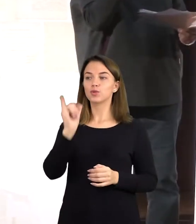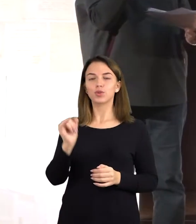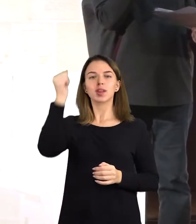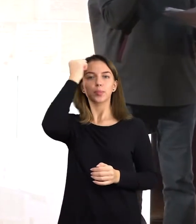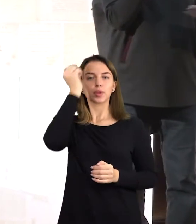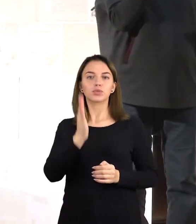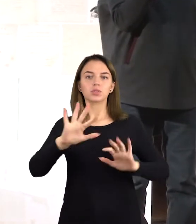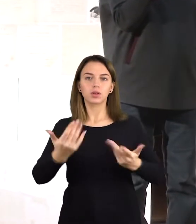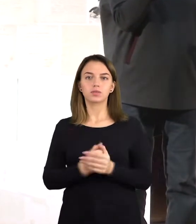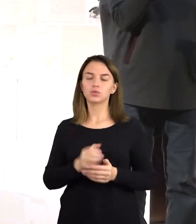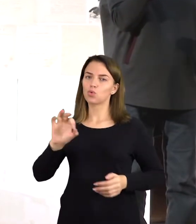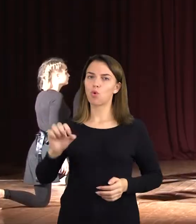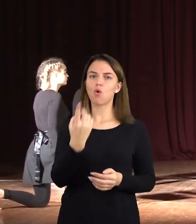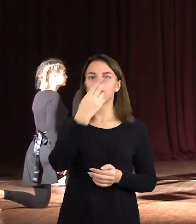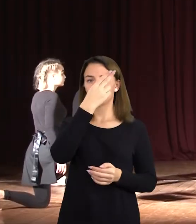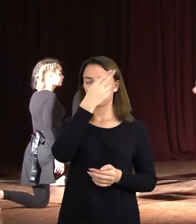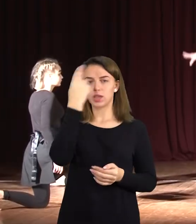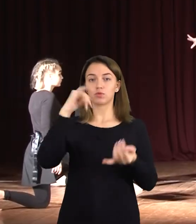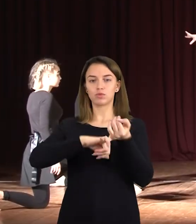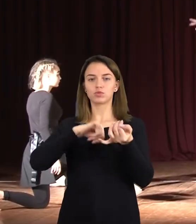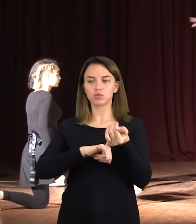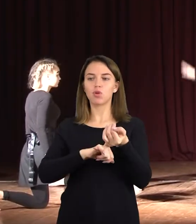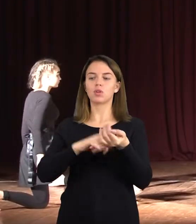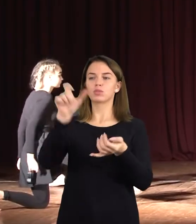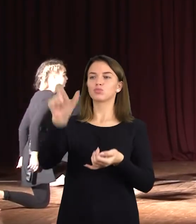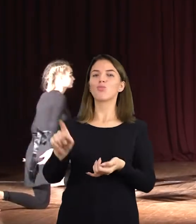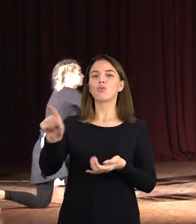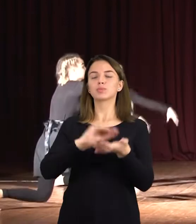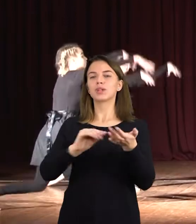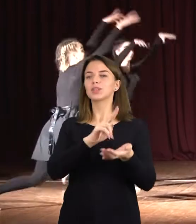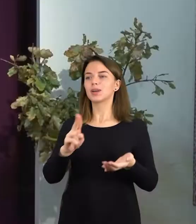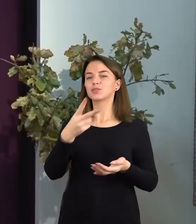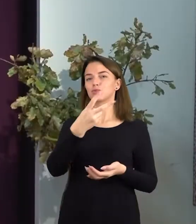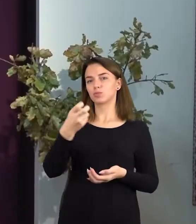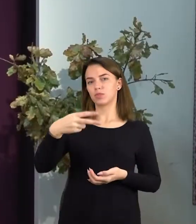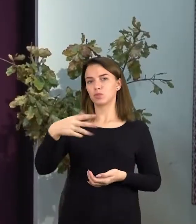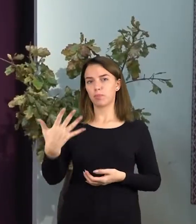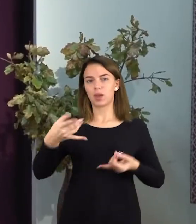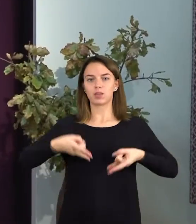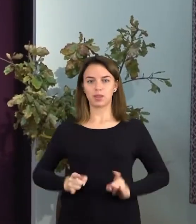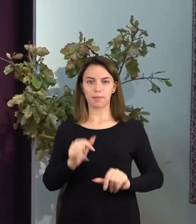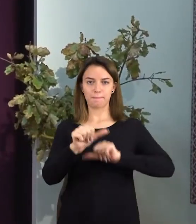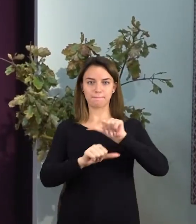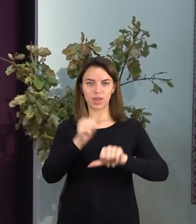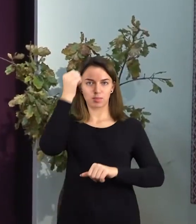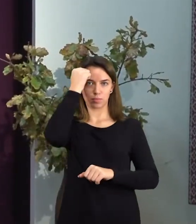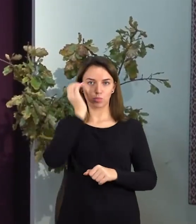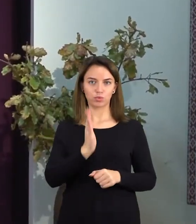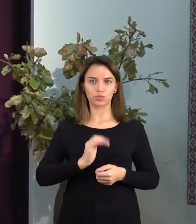rudenį minimos pirmosios Lietuvos istorijos parašytos lietuviškai autoriaus 225-osios gimimo